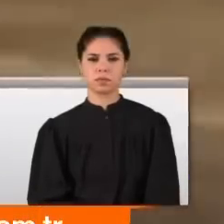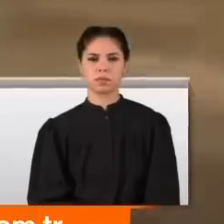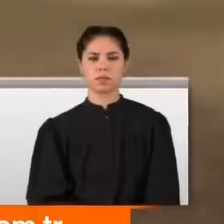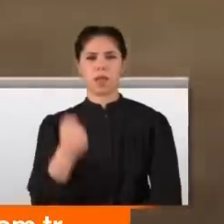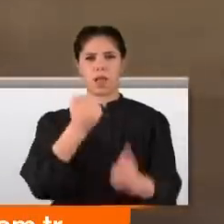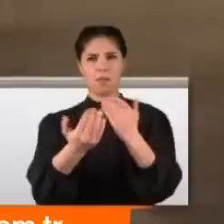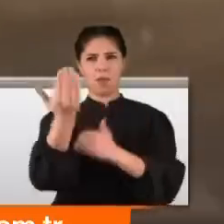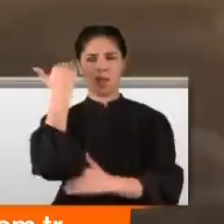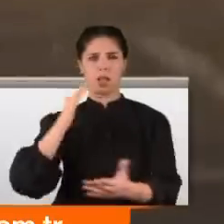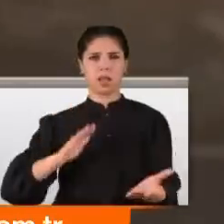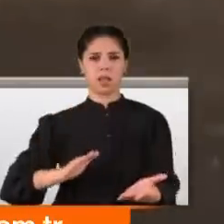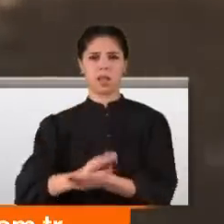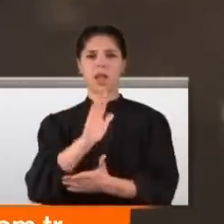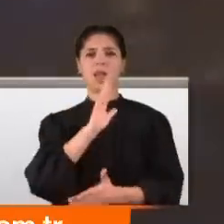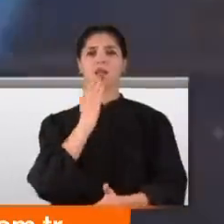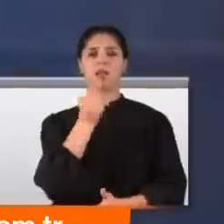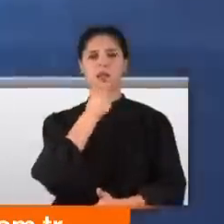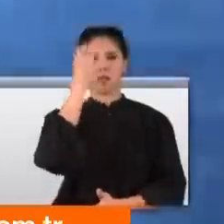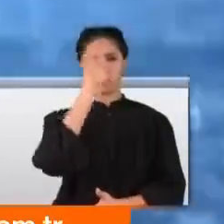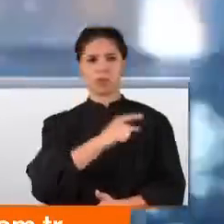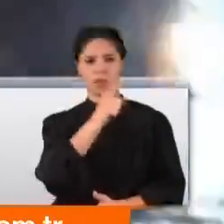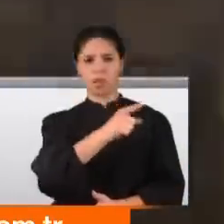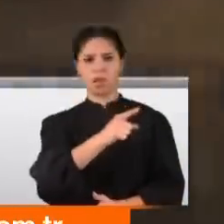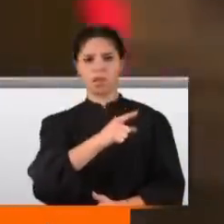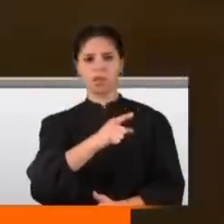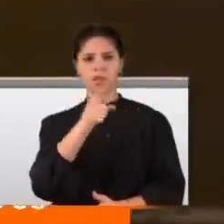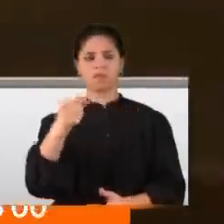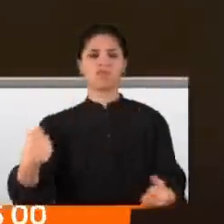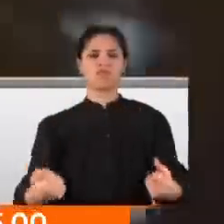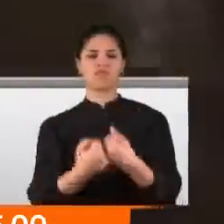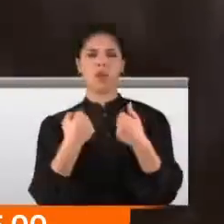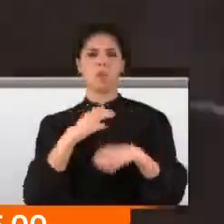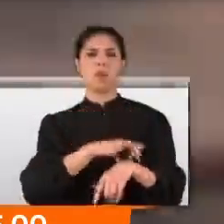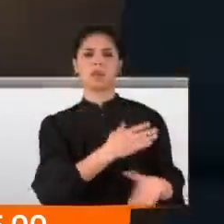Arabanın arkasında kayan genç kontrolü kaybedince gözünü hastanede açtı.